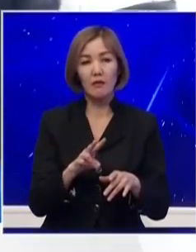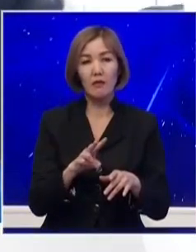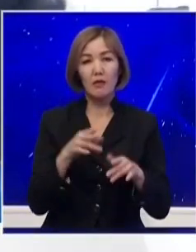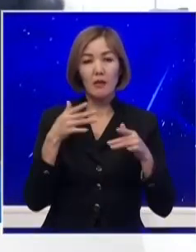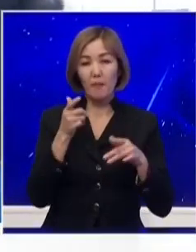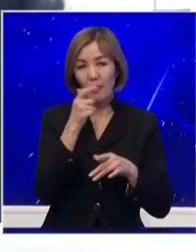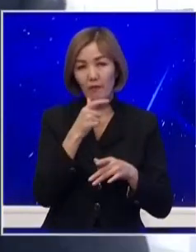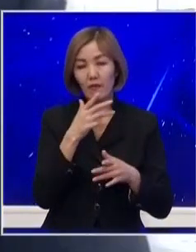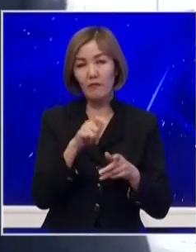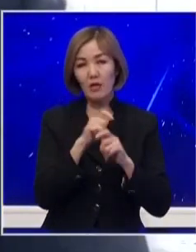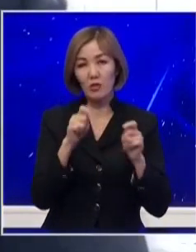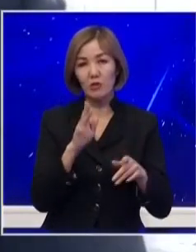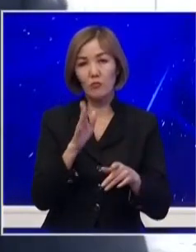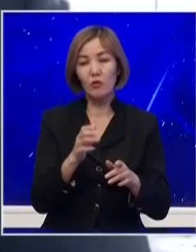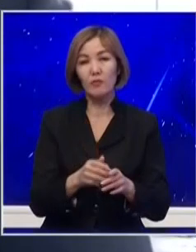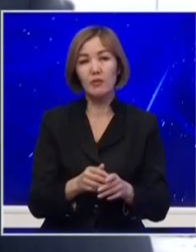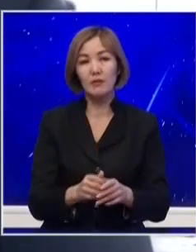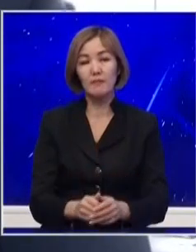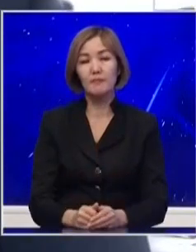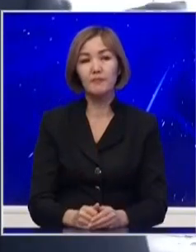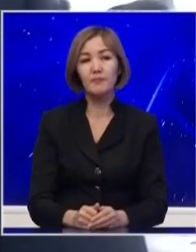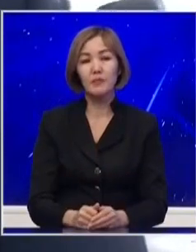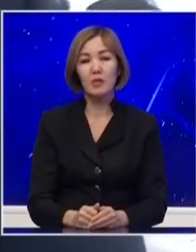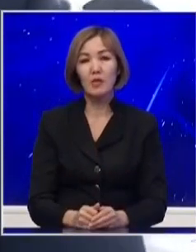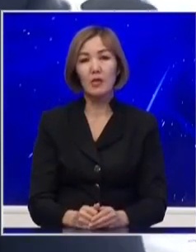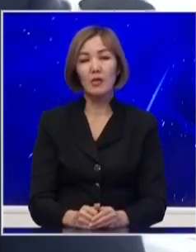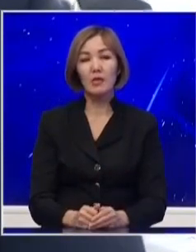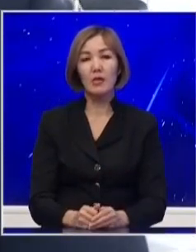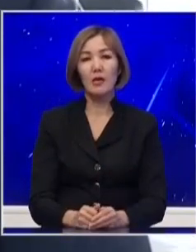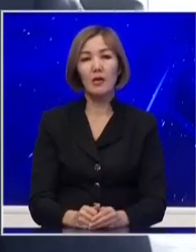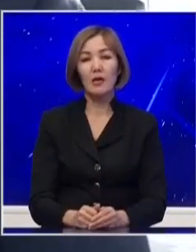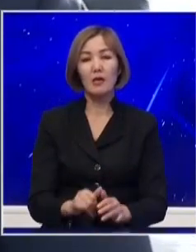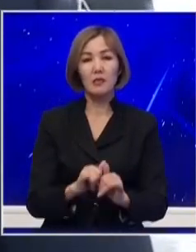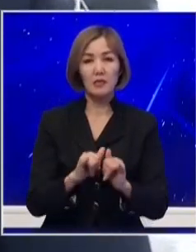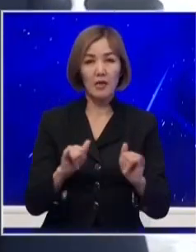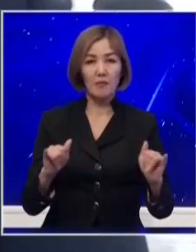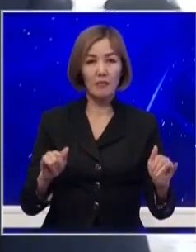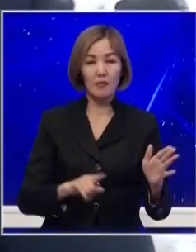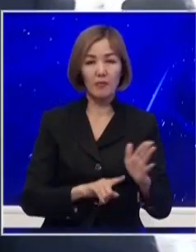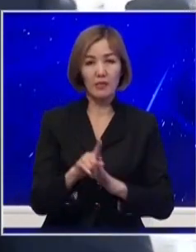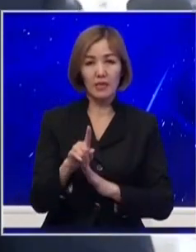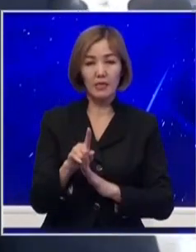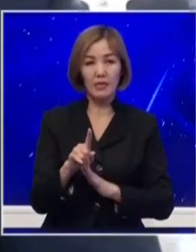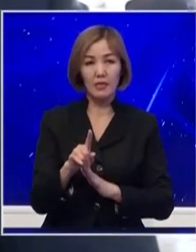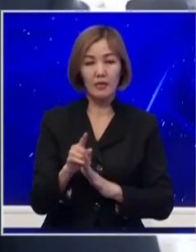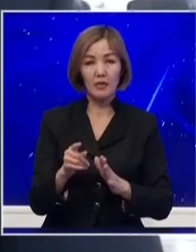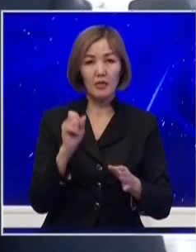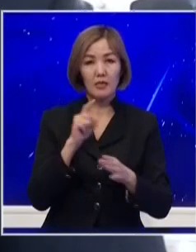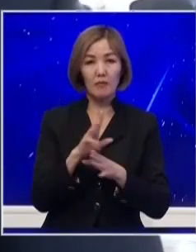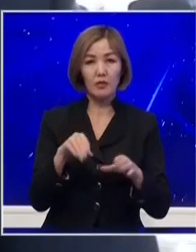Панфилов ауданында. Өзіміз сол мақсатқа келе жатырмыз, жұмысымыз жүріп жатыр, объем